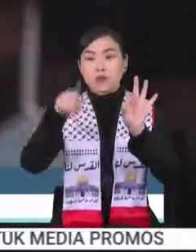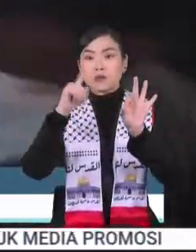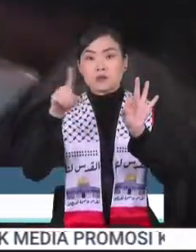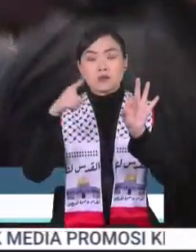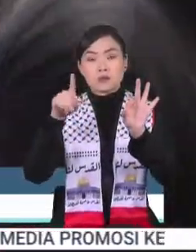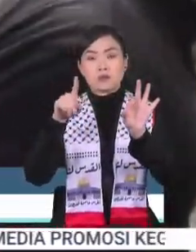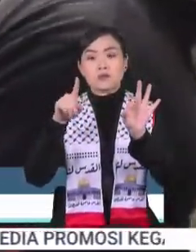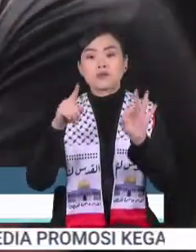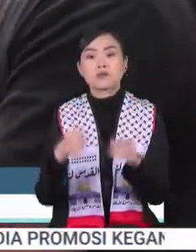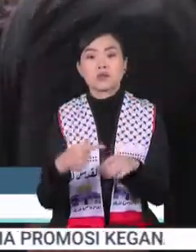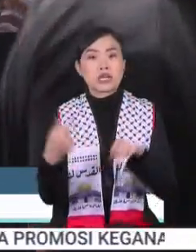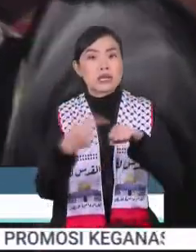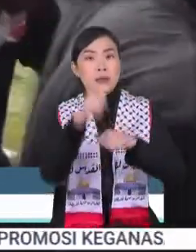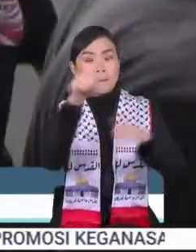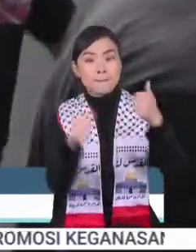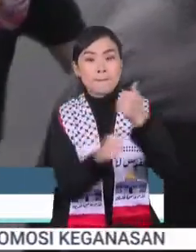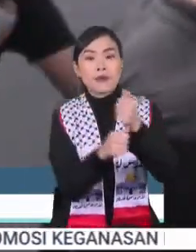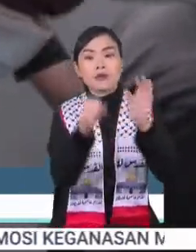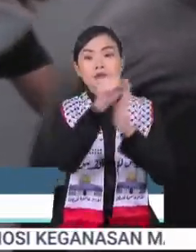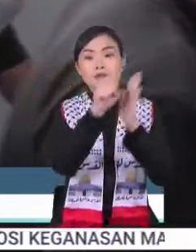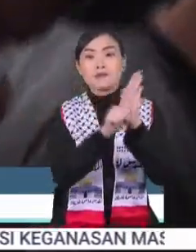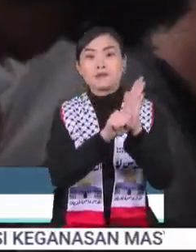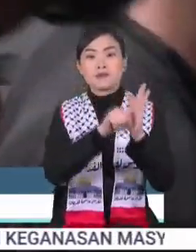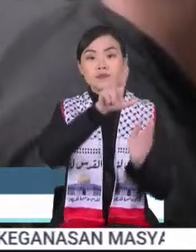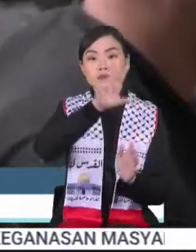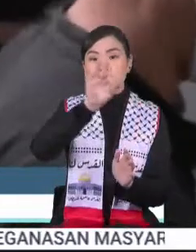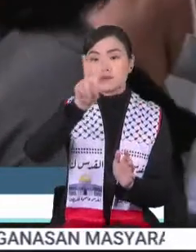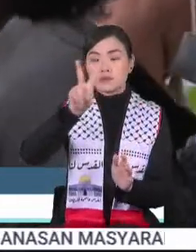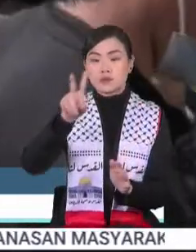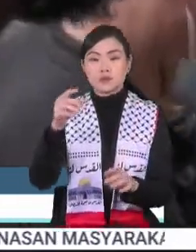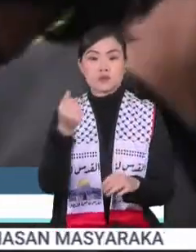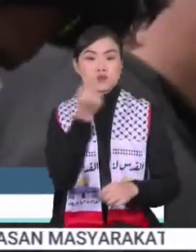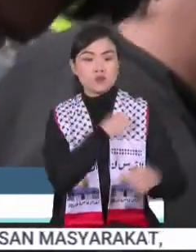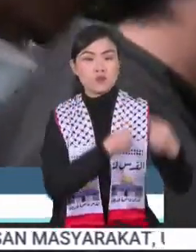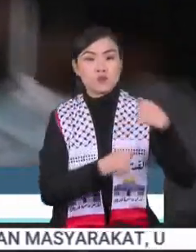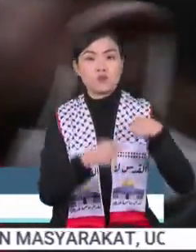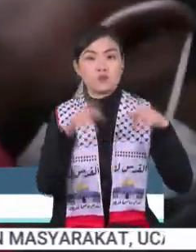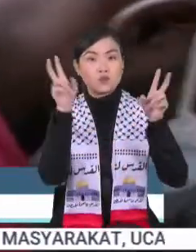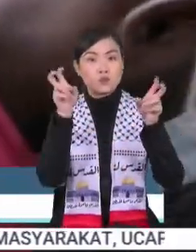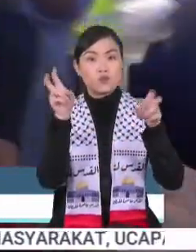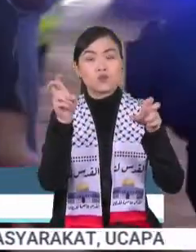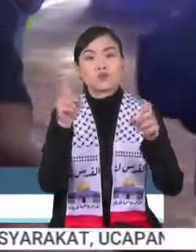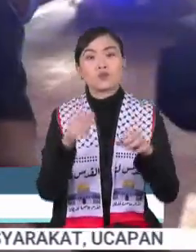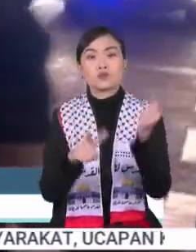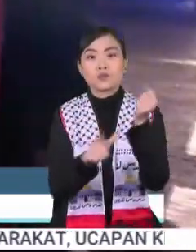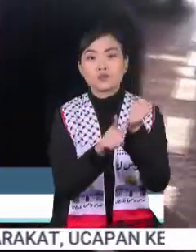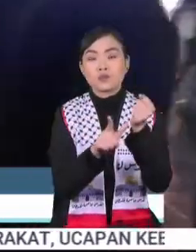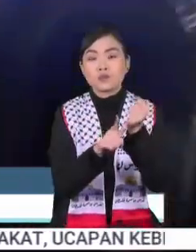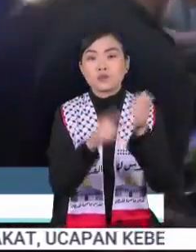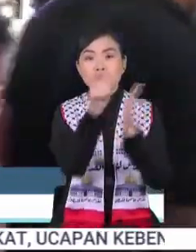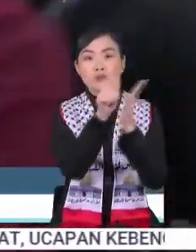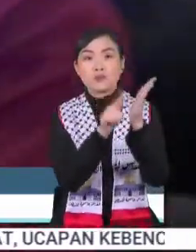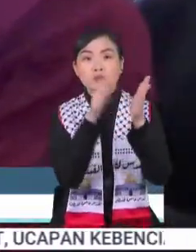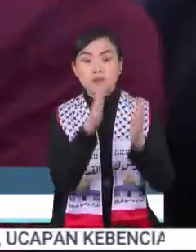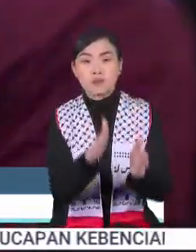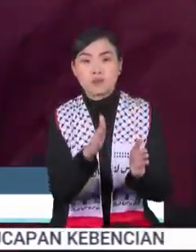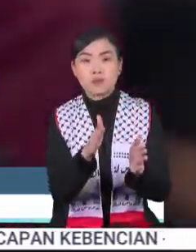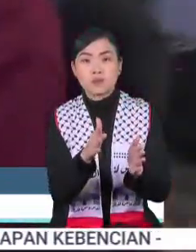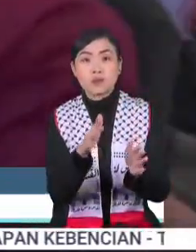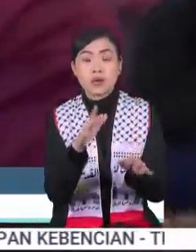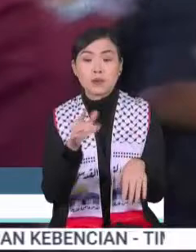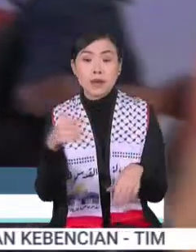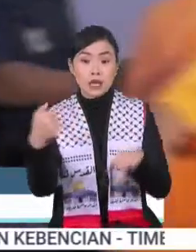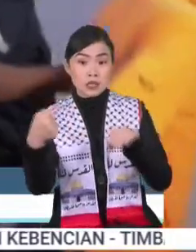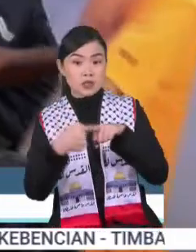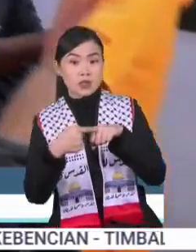seksen 392 kanun keseksaan kes dikendalikan timbalan pendakwa Raya Wan Amira ruzaini Wan Abdul Razak manakala tertuduh